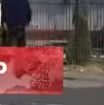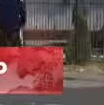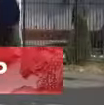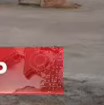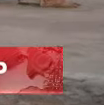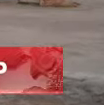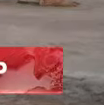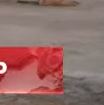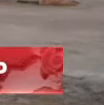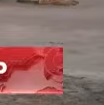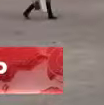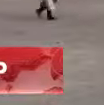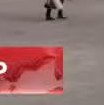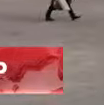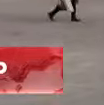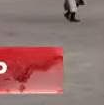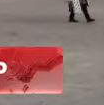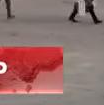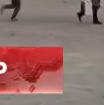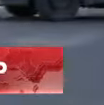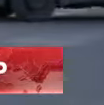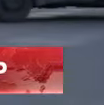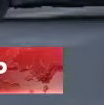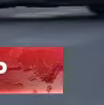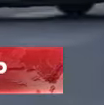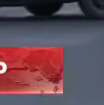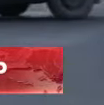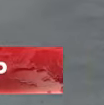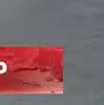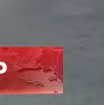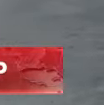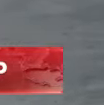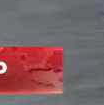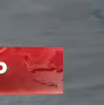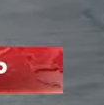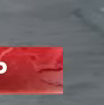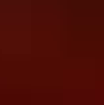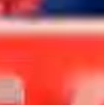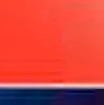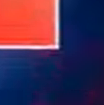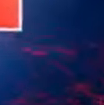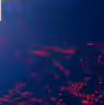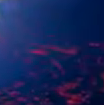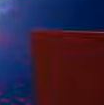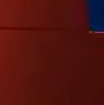Жүрегіне қайшы қадат, алматылық тәртіп сақшысы өзін-өзі неге айуандықпен өлтірді, суицидке не себеп?